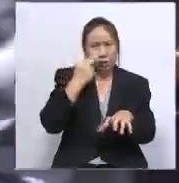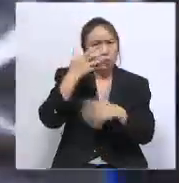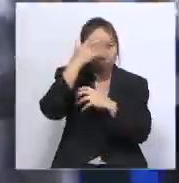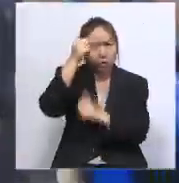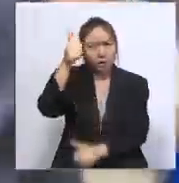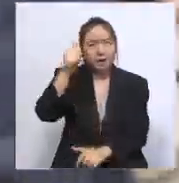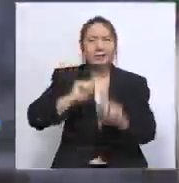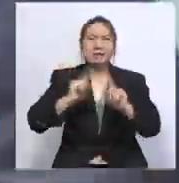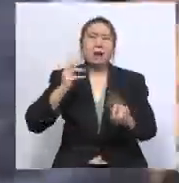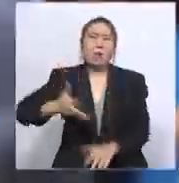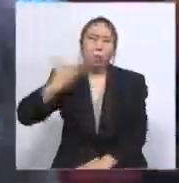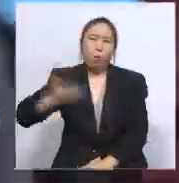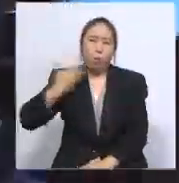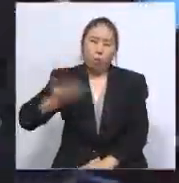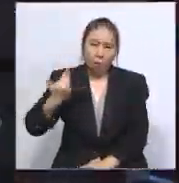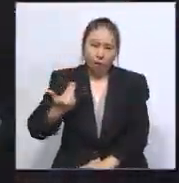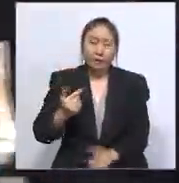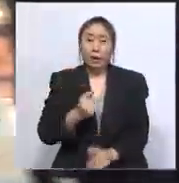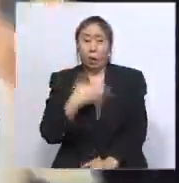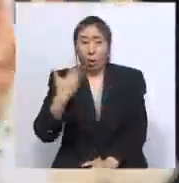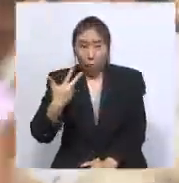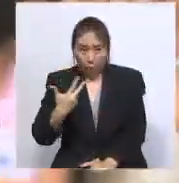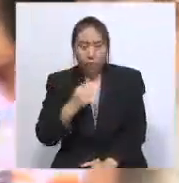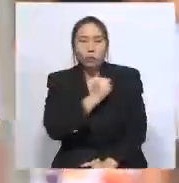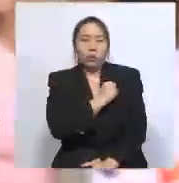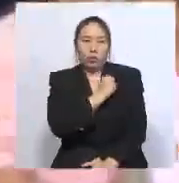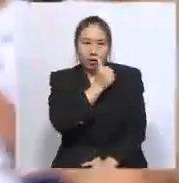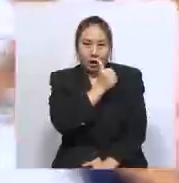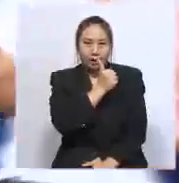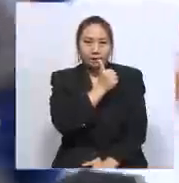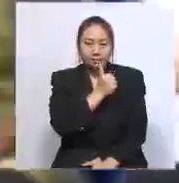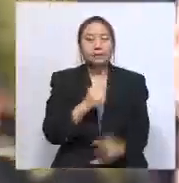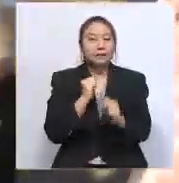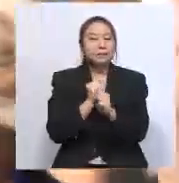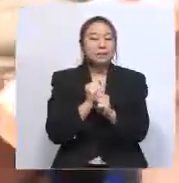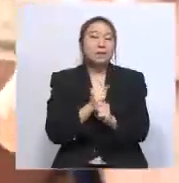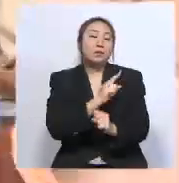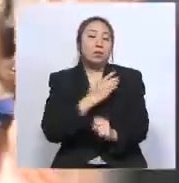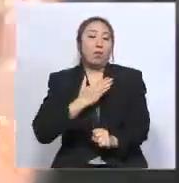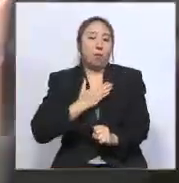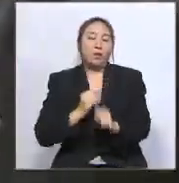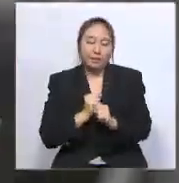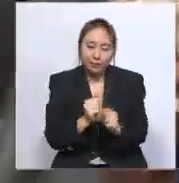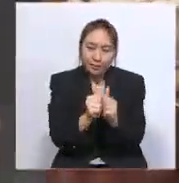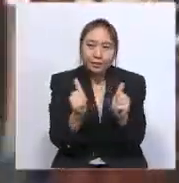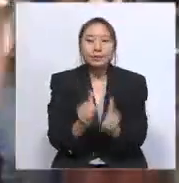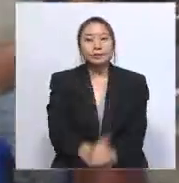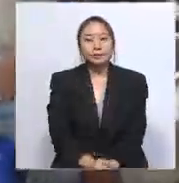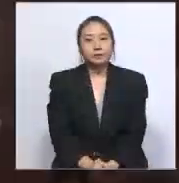ใจแต่อากาศร้อนแต่ถึงว่าแม้ว่าร้อนขนาดไหนก็ยังทนได้ยืนยันว่าจะทำหน้าที่ของตัวเองอย่างดีที่สุดด้ว